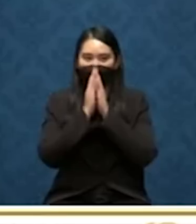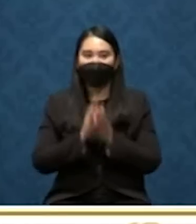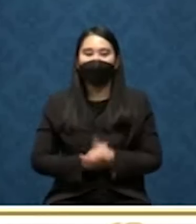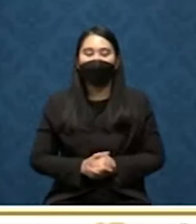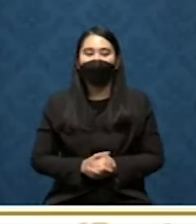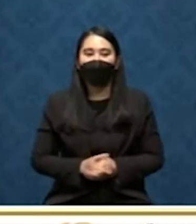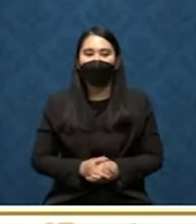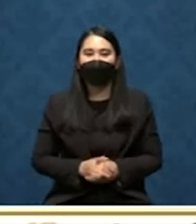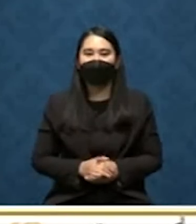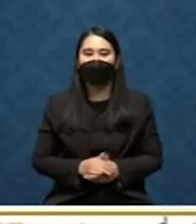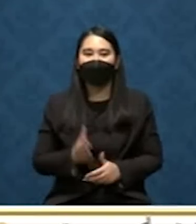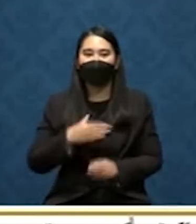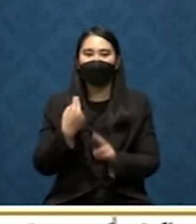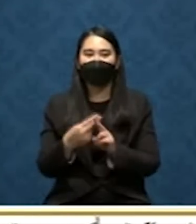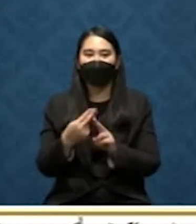ที่ขรบครับ